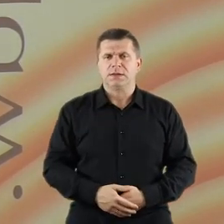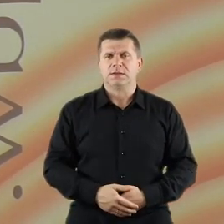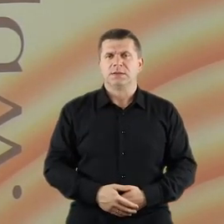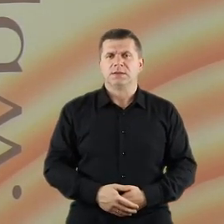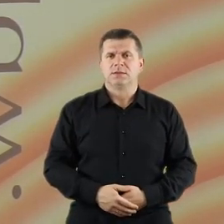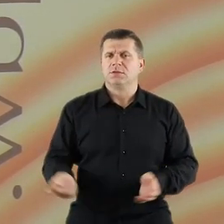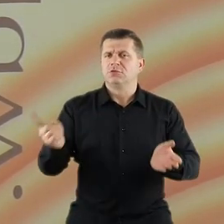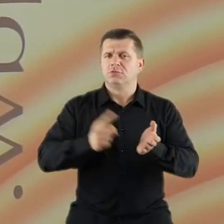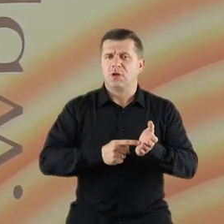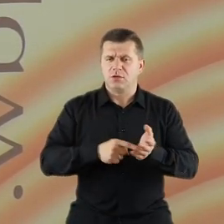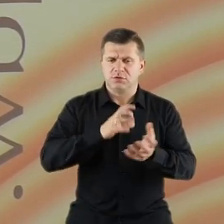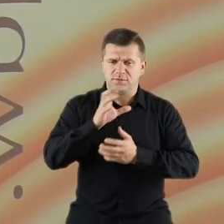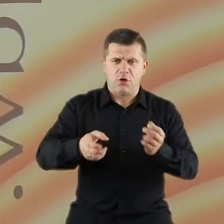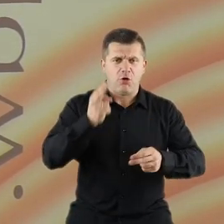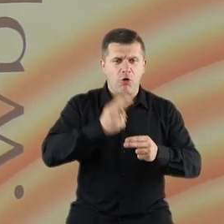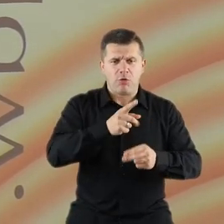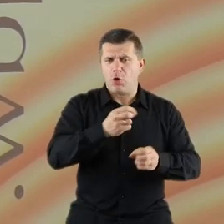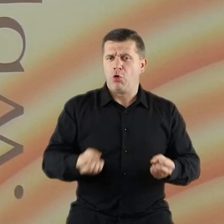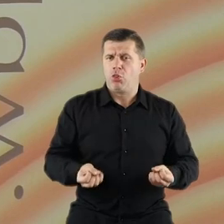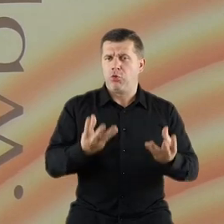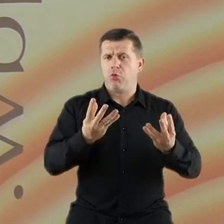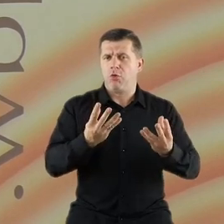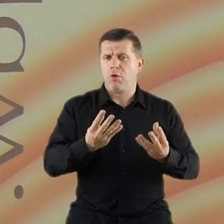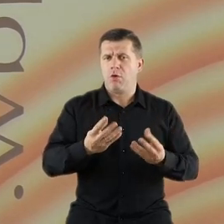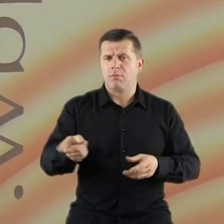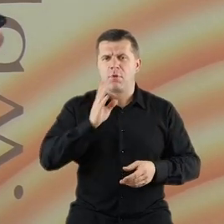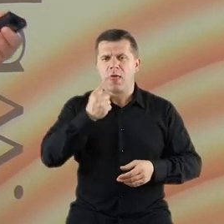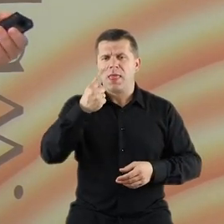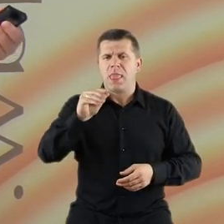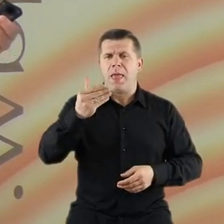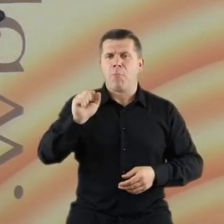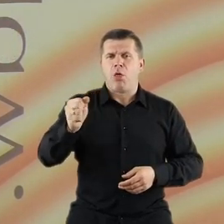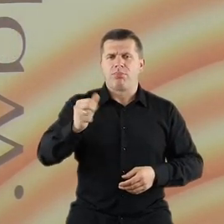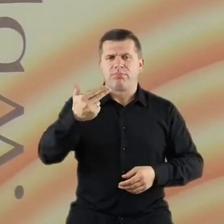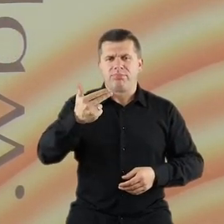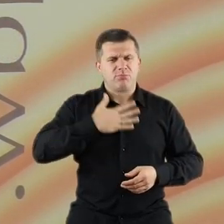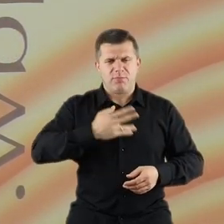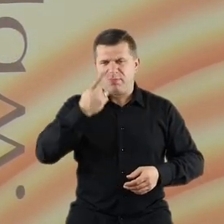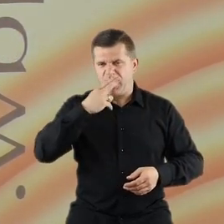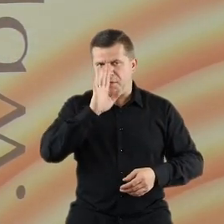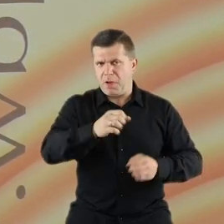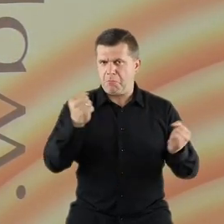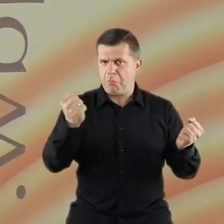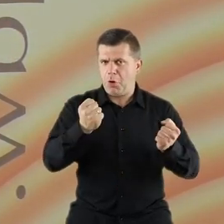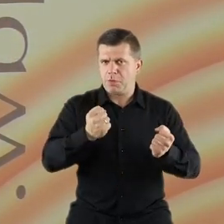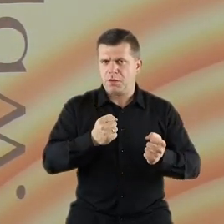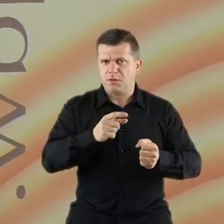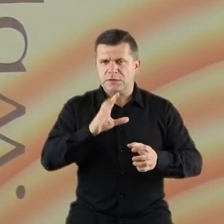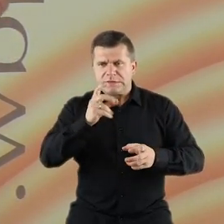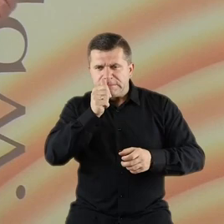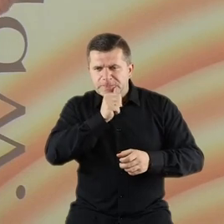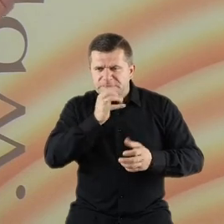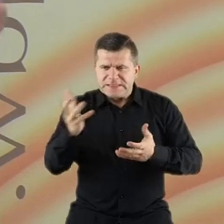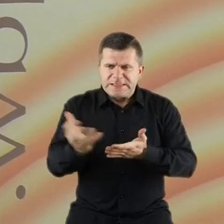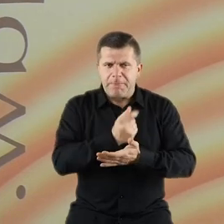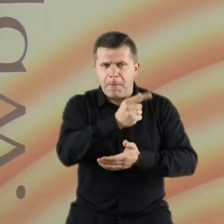zewnątrz z innego często świata choroba to duch postać demoniczna niewidzialna a potężna która bierze kogoś